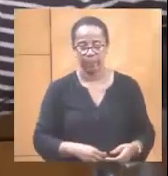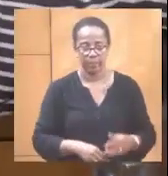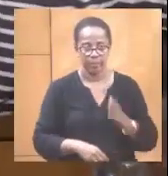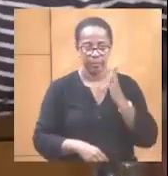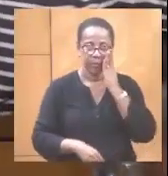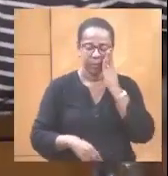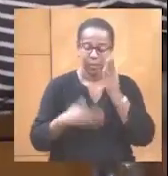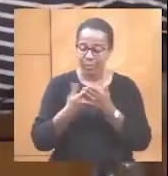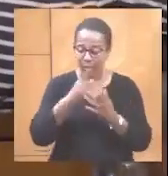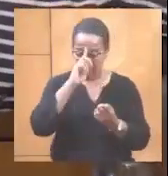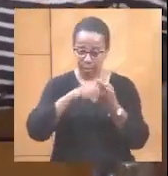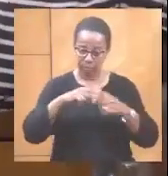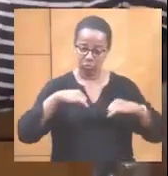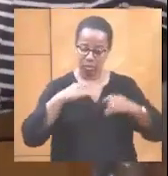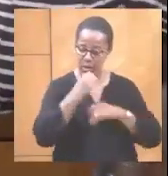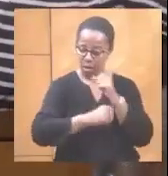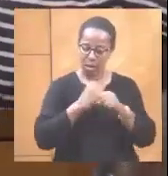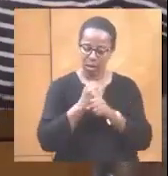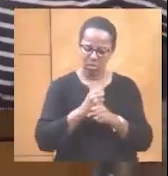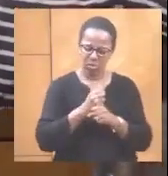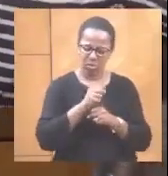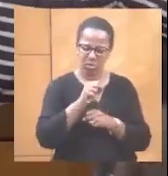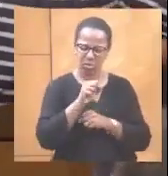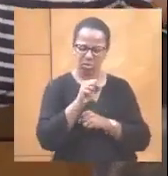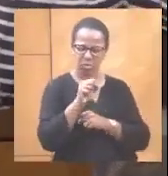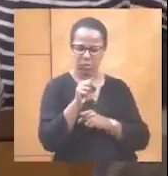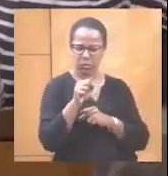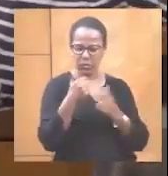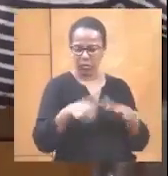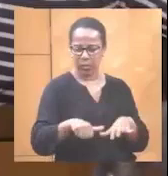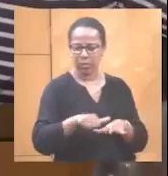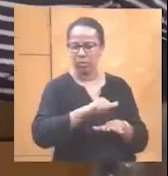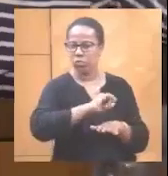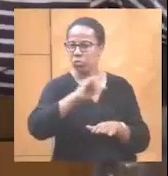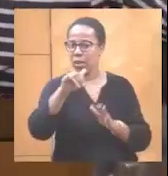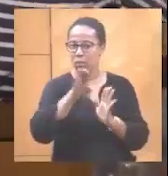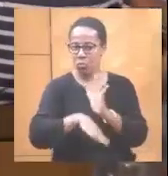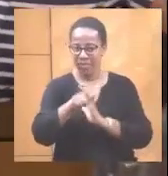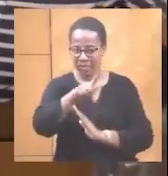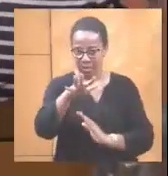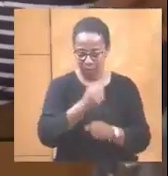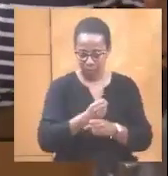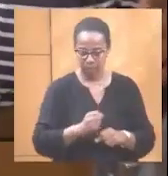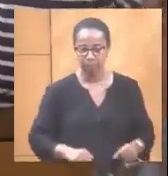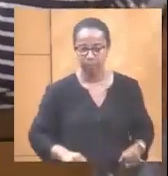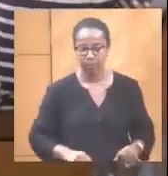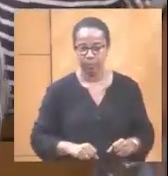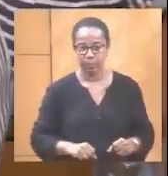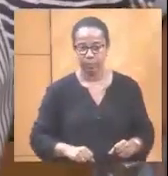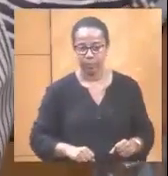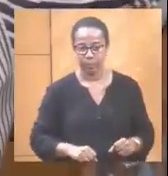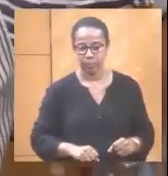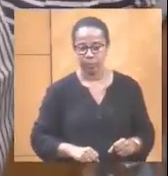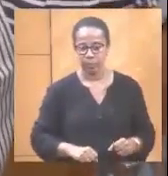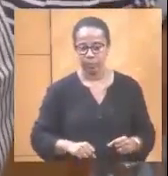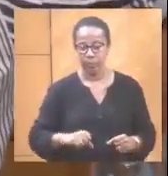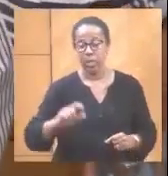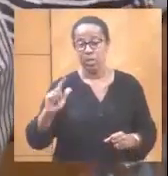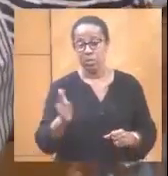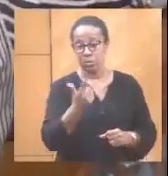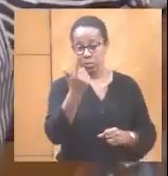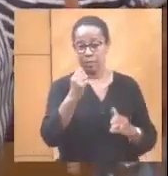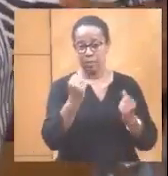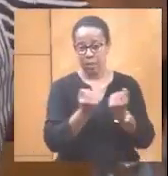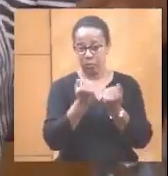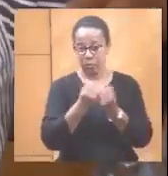16 à 26, moins de 26 ans et en particulier ceux qui sont le plus éloignés de l'emploi. Deuxième action, et la collègue Carius l'a rappelé,